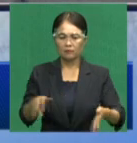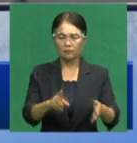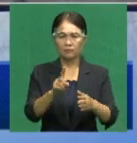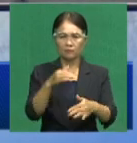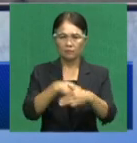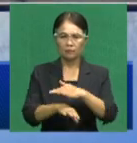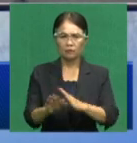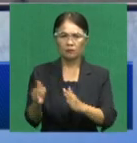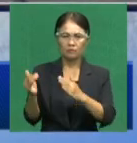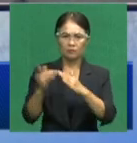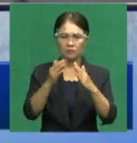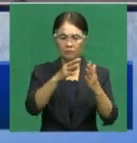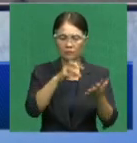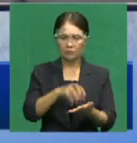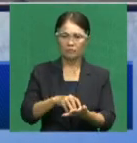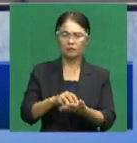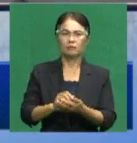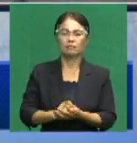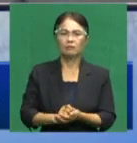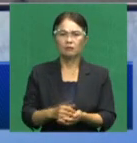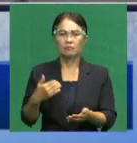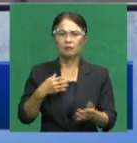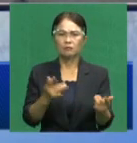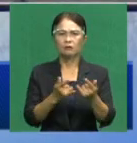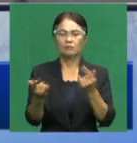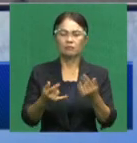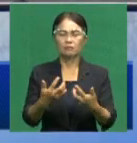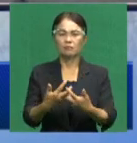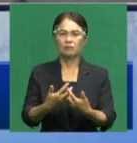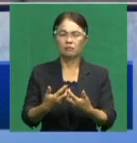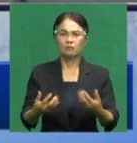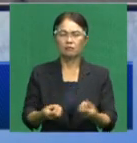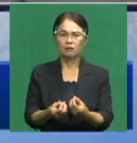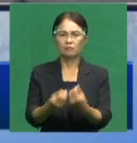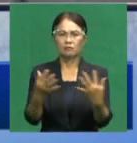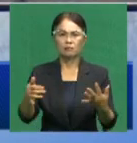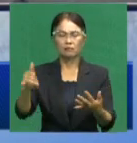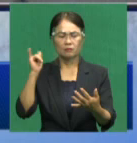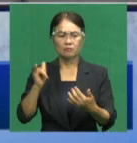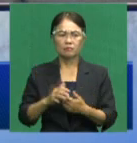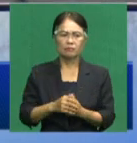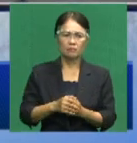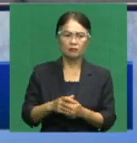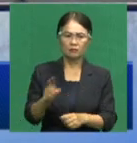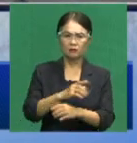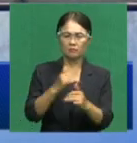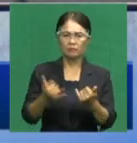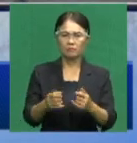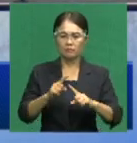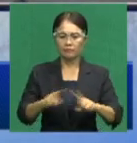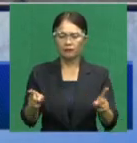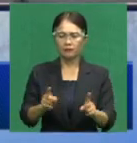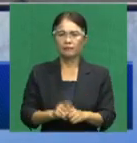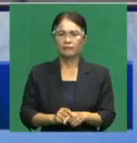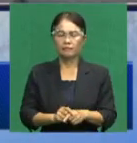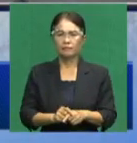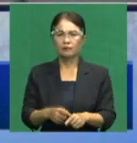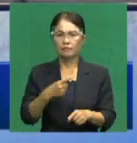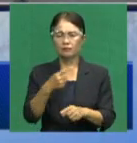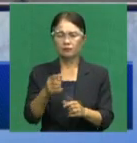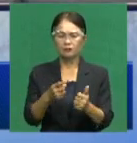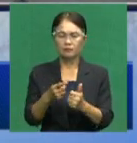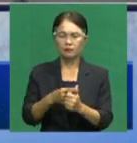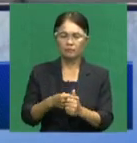លេខ1ចូលក្នុងរាជធានីភ្នំពេញអញ្ចឹងហើយបានជាមានការបើកបរនឹងស្ទះច្រើនកាលពីម្សិលមិញនៅថ្ងៃនេះគឺខុសប្លែកពីគ្នាដោយខ្ញុំបានជម្រាប